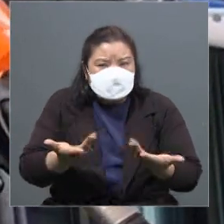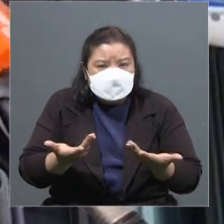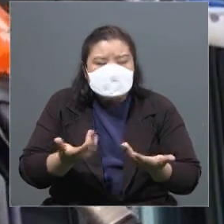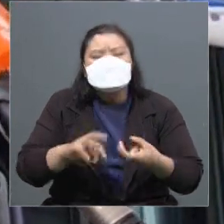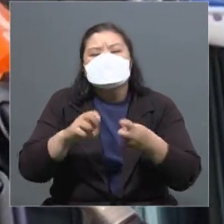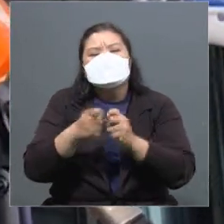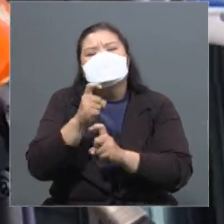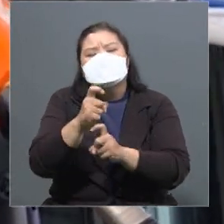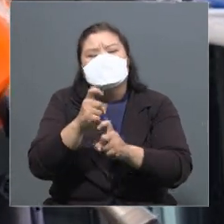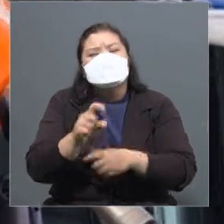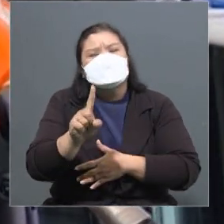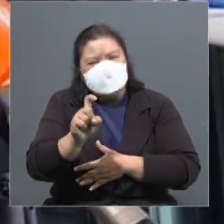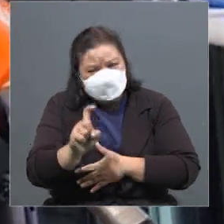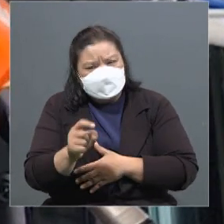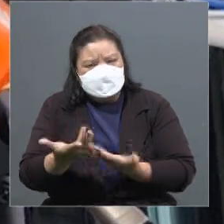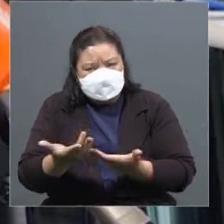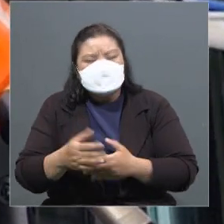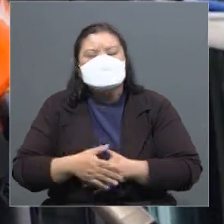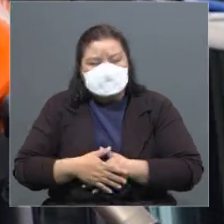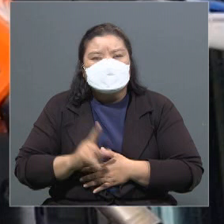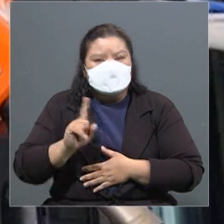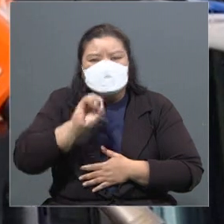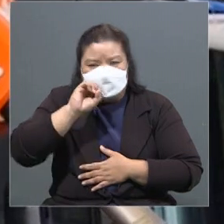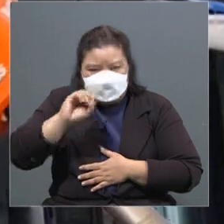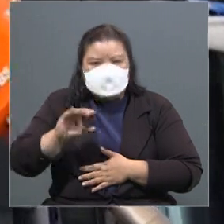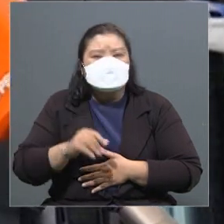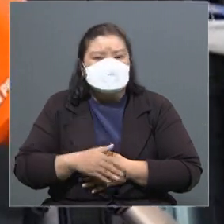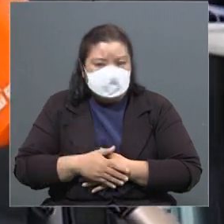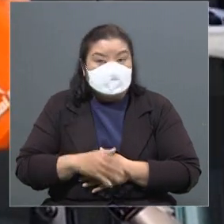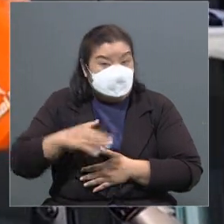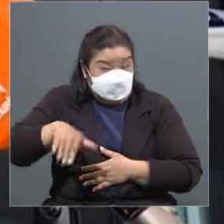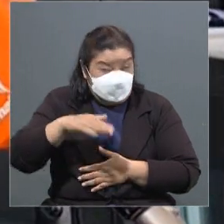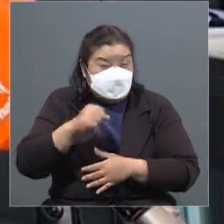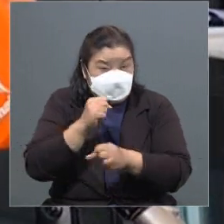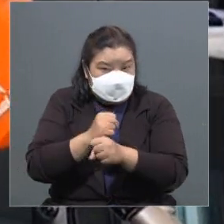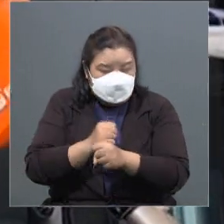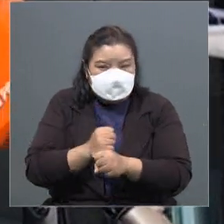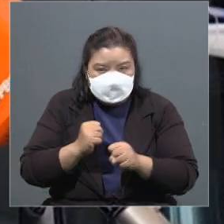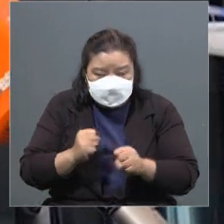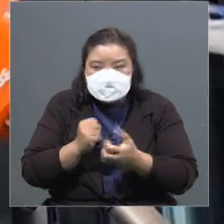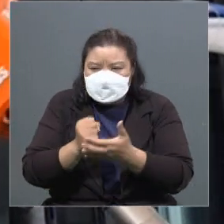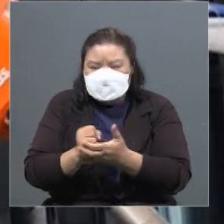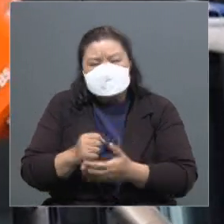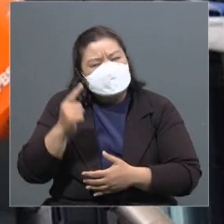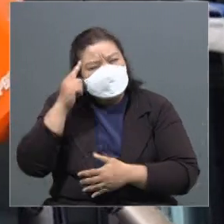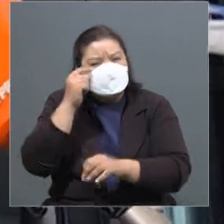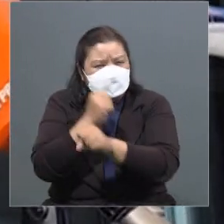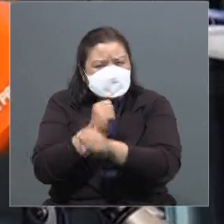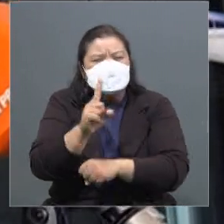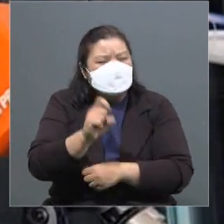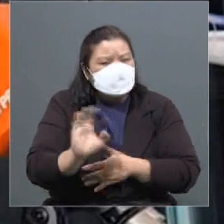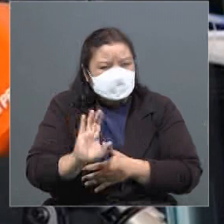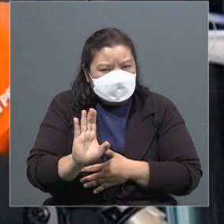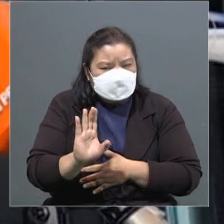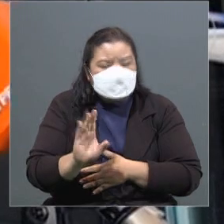กิดอันตรายถึงชีวิตได้มันสิ่งที่สำคัญที่สุดของรัฐก็คือเราต้องเซฟชีวิตผู้คนก่อนแต่ในขณะเดียวกันก็ต้องเข้า